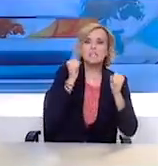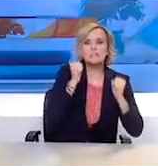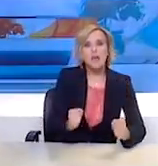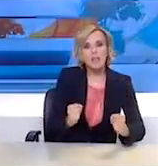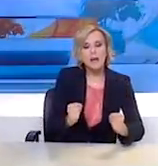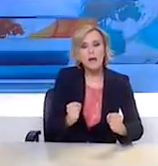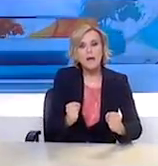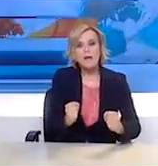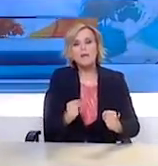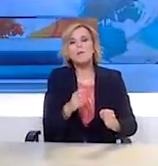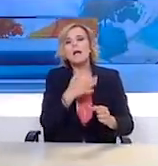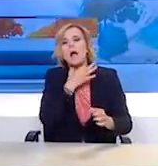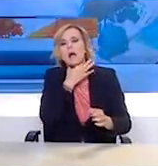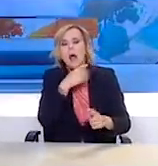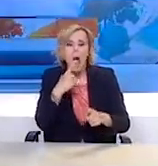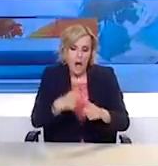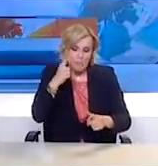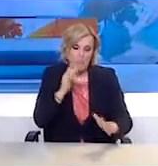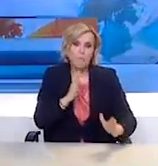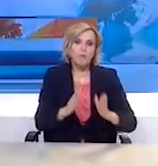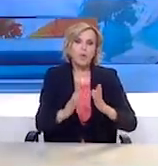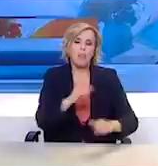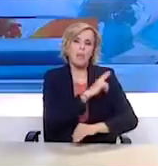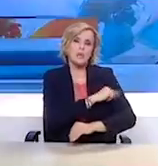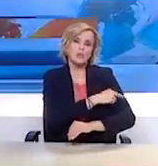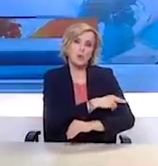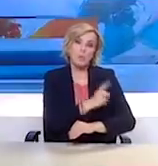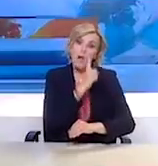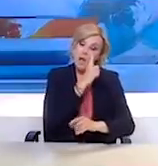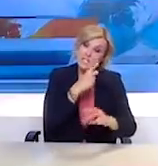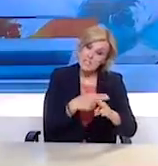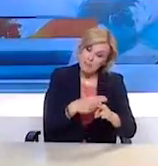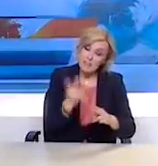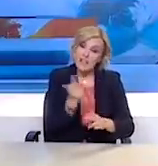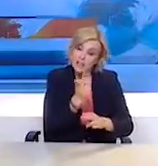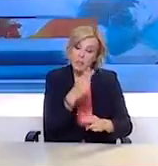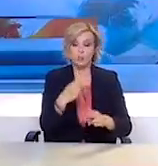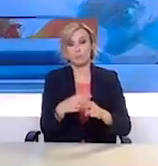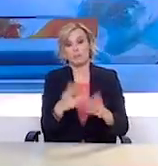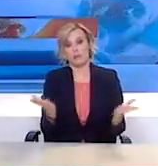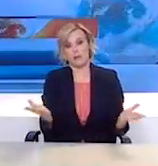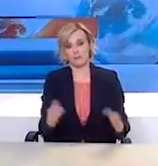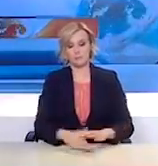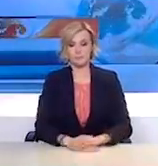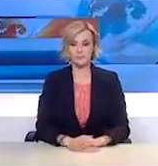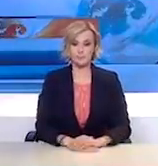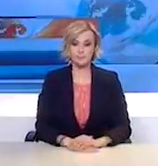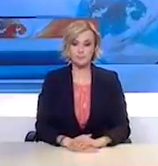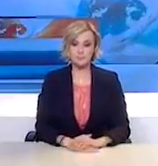και να χρειάζονται τη φροντίδα την ιατρική που χρειάζονται ούτως ή άλλως. Και το ένα είναι σημαντικό και το άλλο δεν πρέπει να το ξεχνάμε.